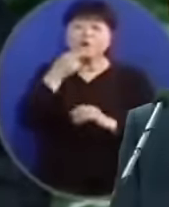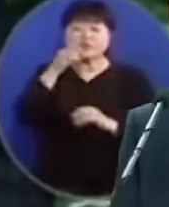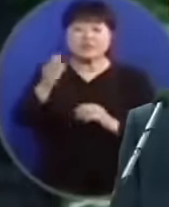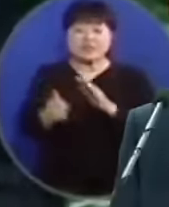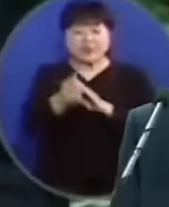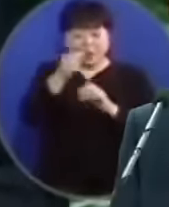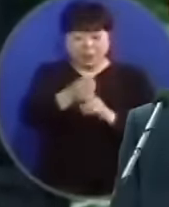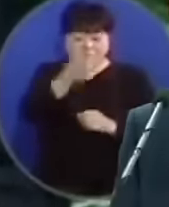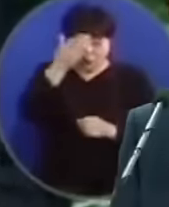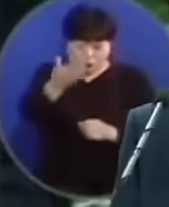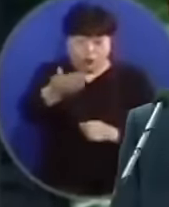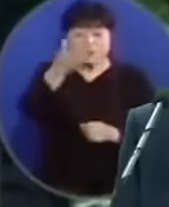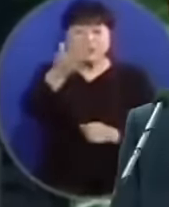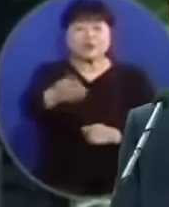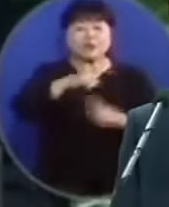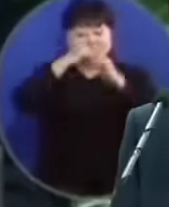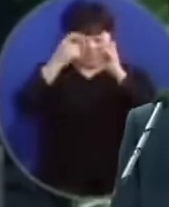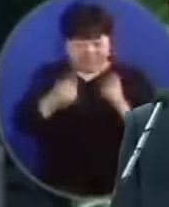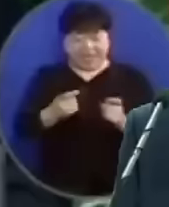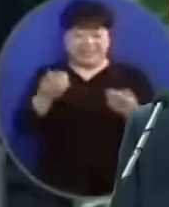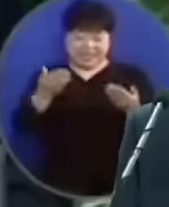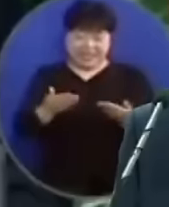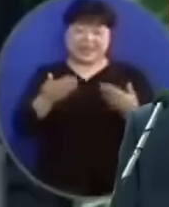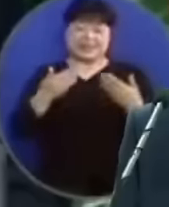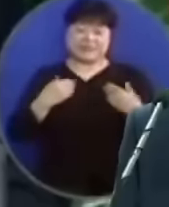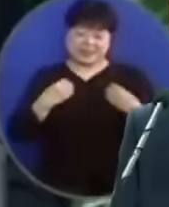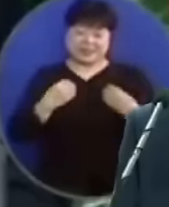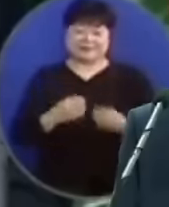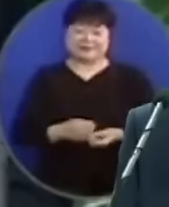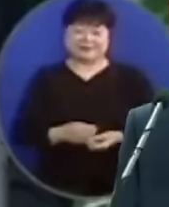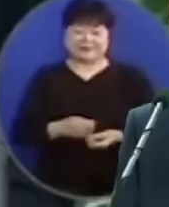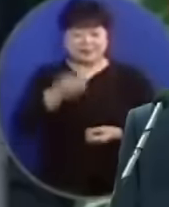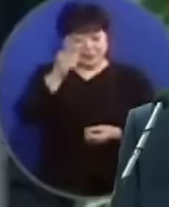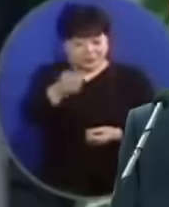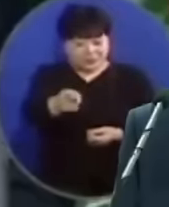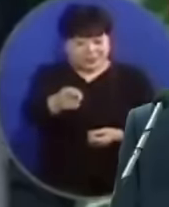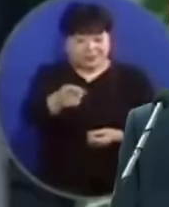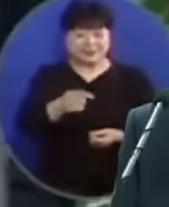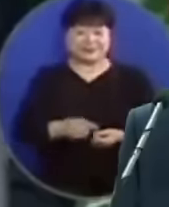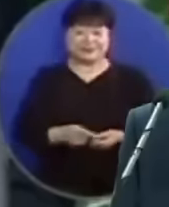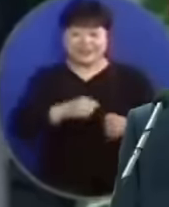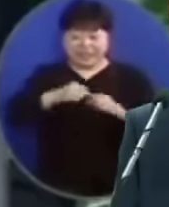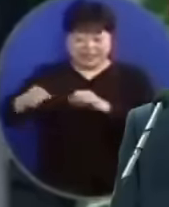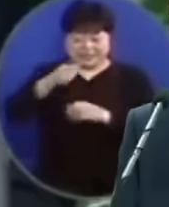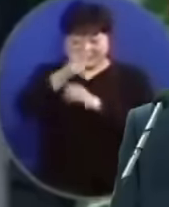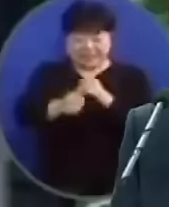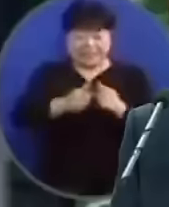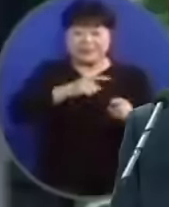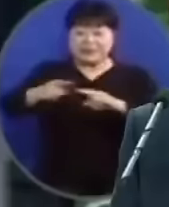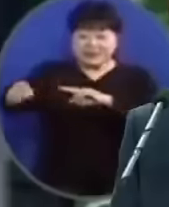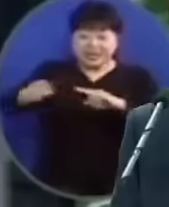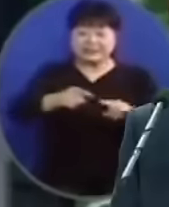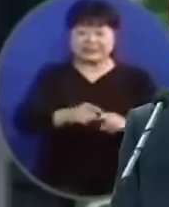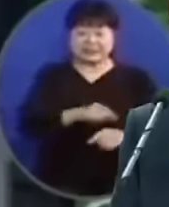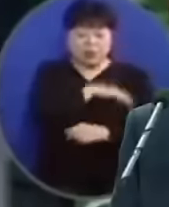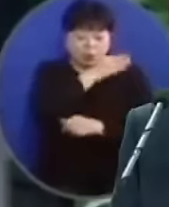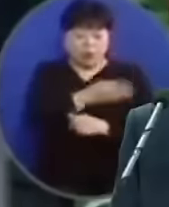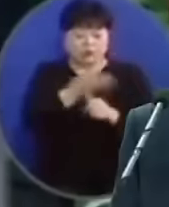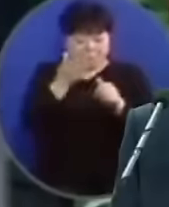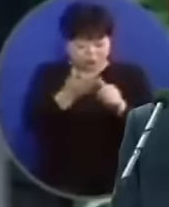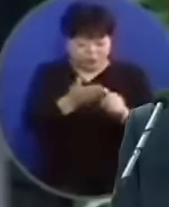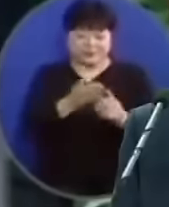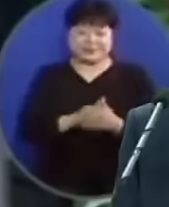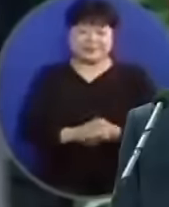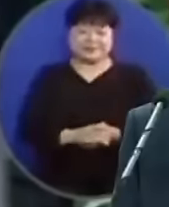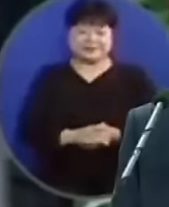희망을 만드는 것은 여러분이 해야 되는 것입니다. 바로 그것을 하는 것이 하나님이 다스리는 권세를 여러분에게 주신